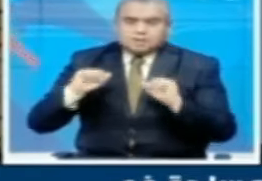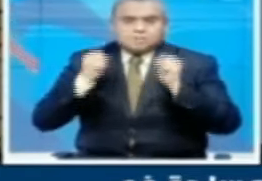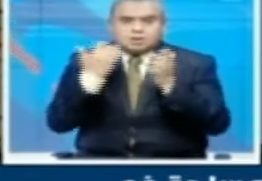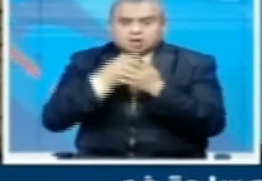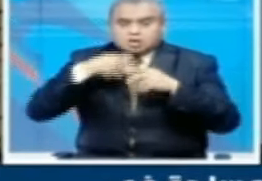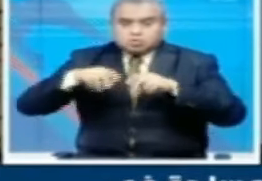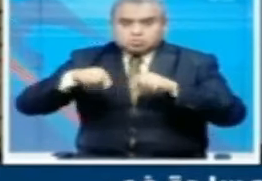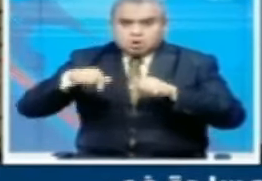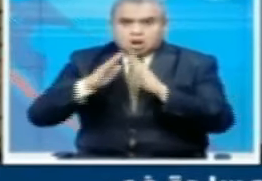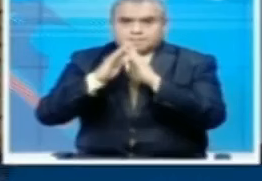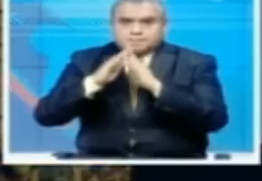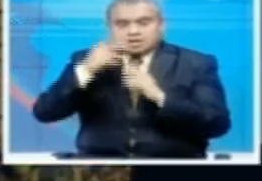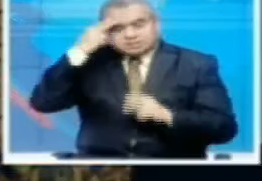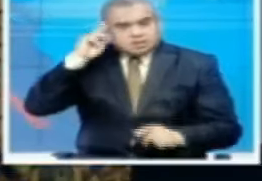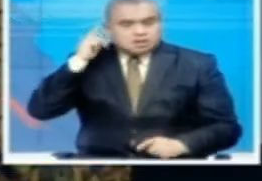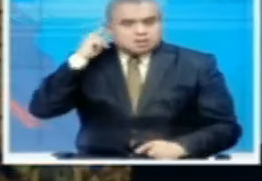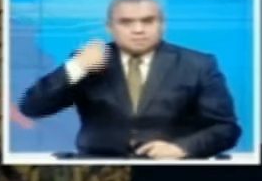مصر الطاهر.